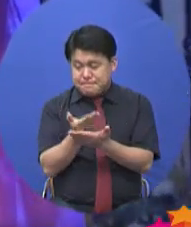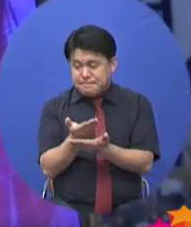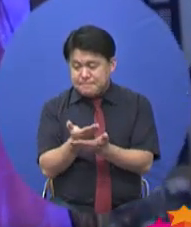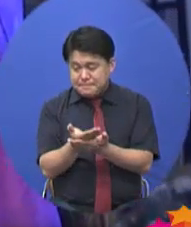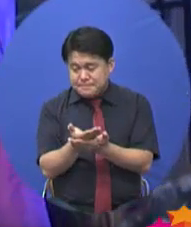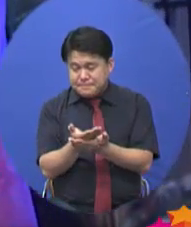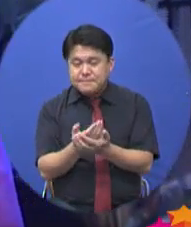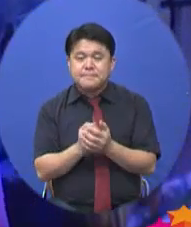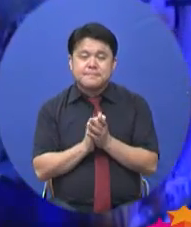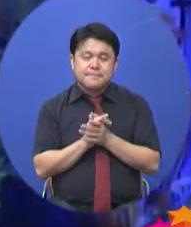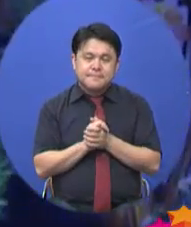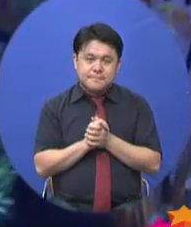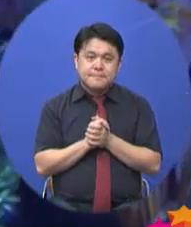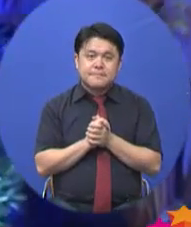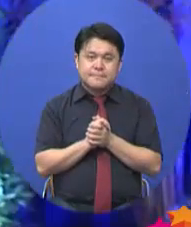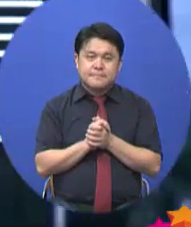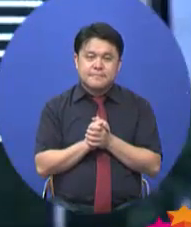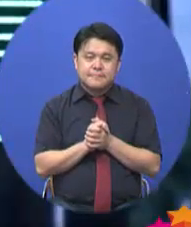용서하세요